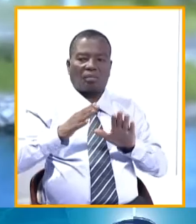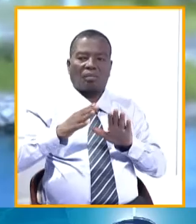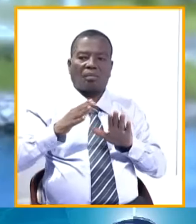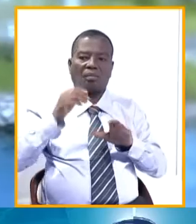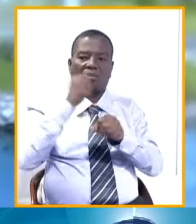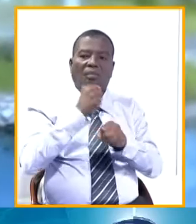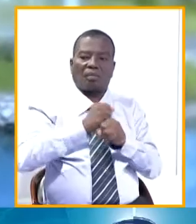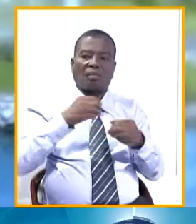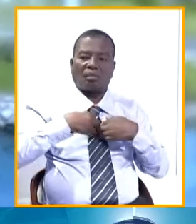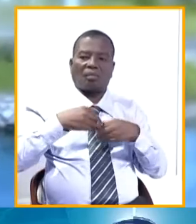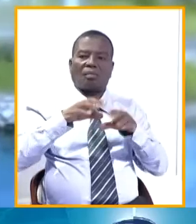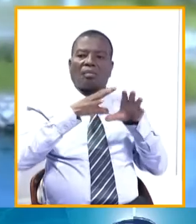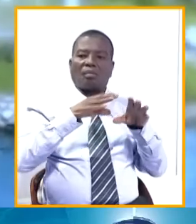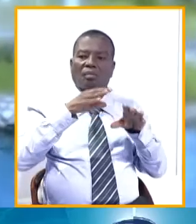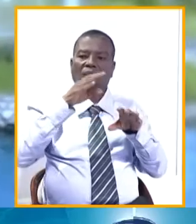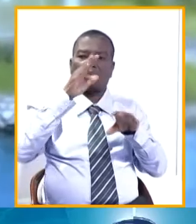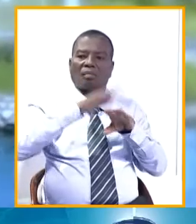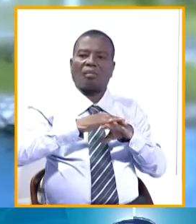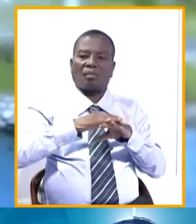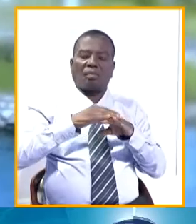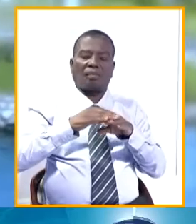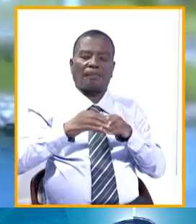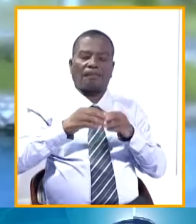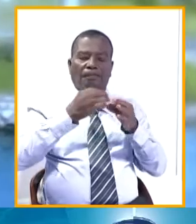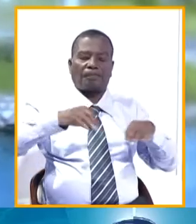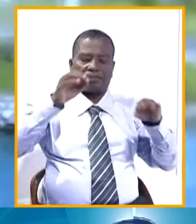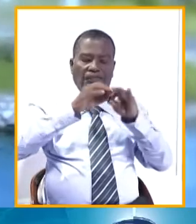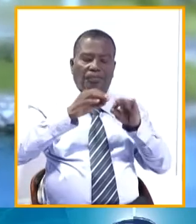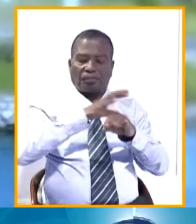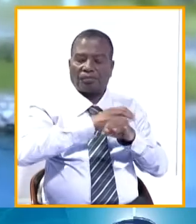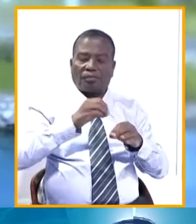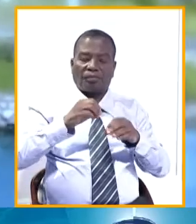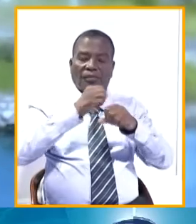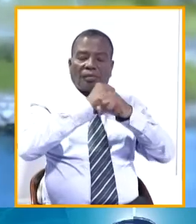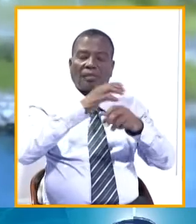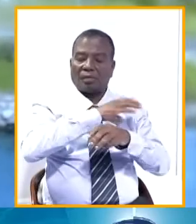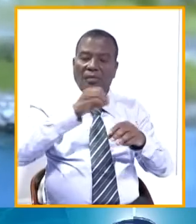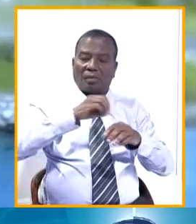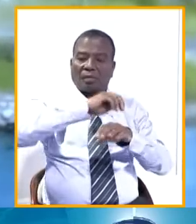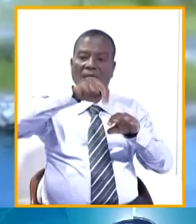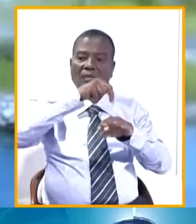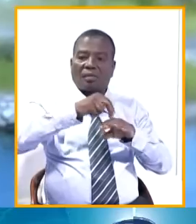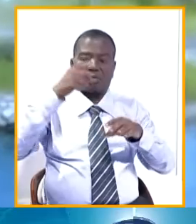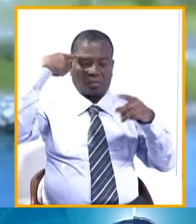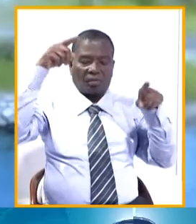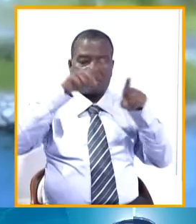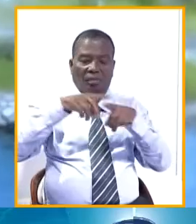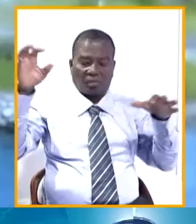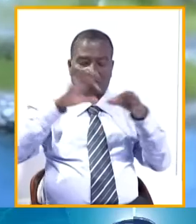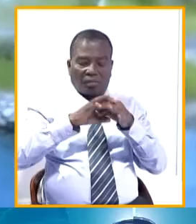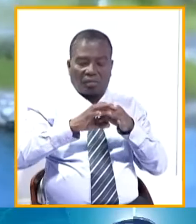Les travaux ont porté sur la validation de l'actualisation de la stratégie nationale de mise en œuvre de l'accord de